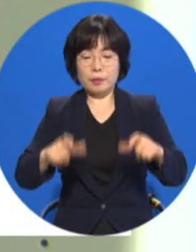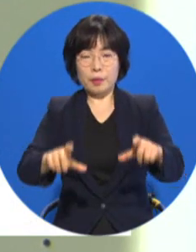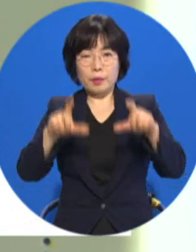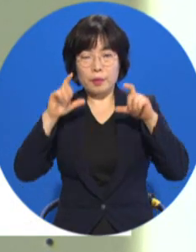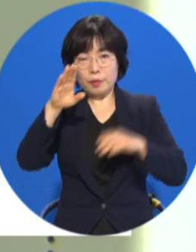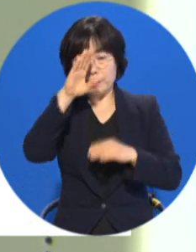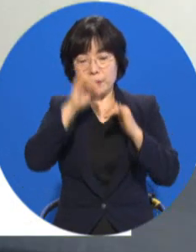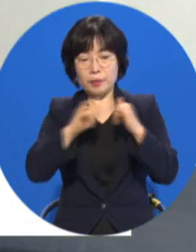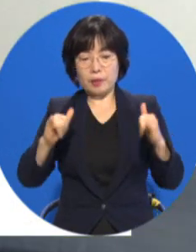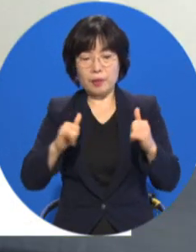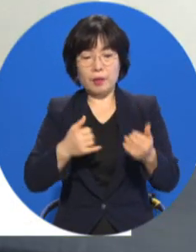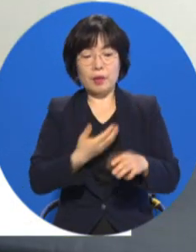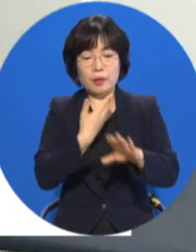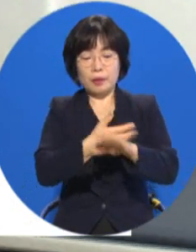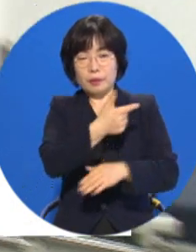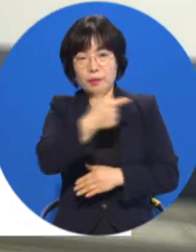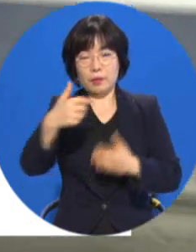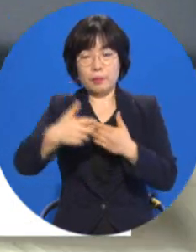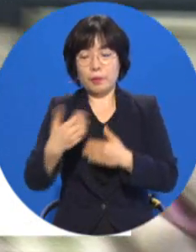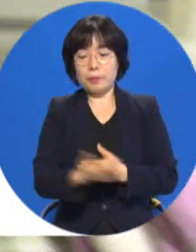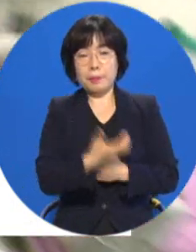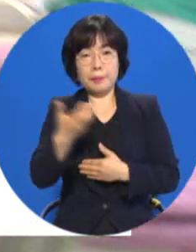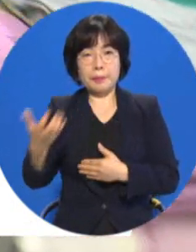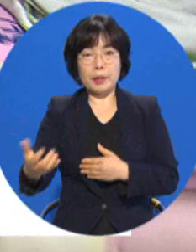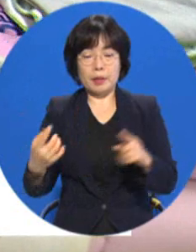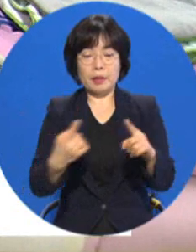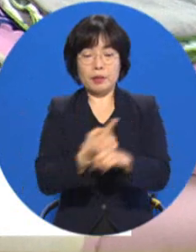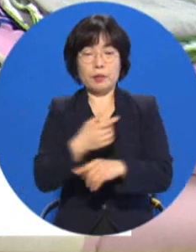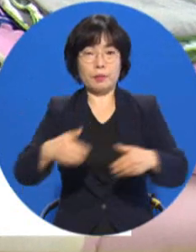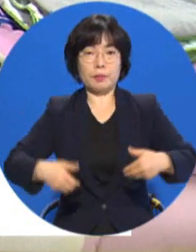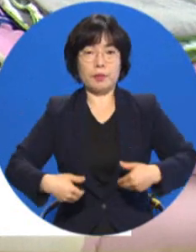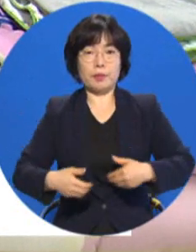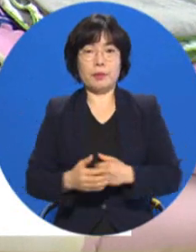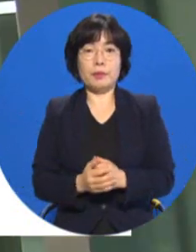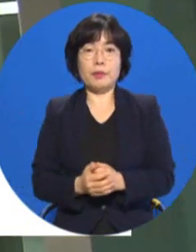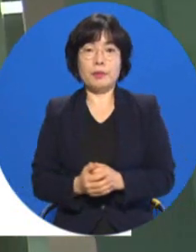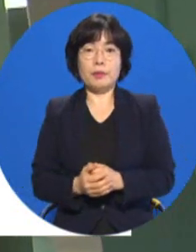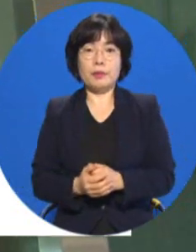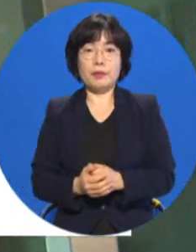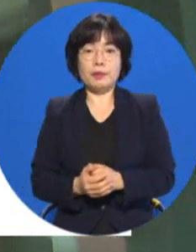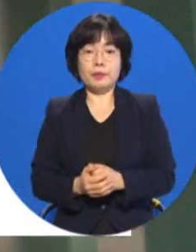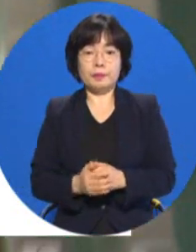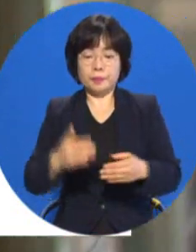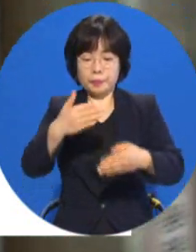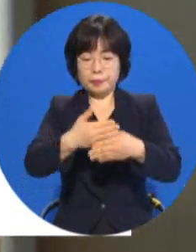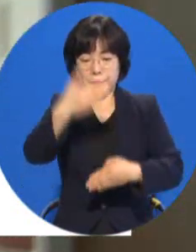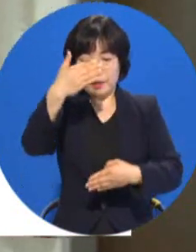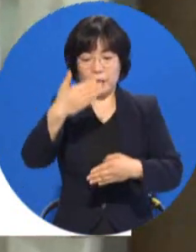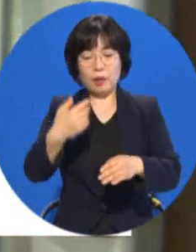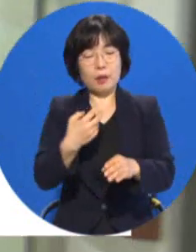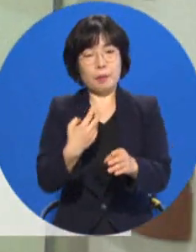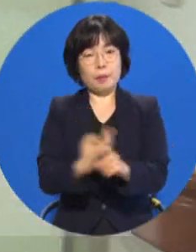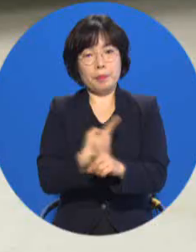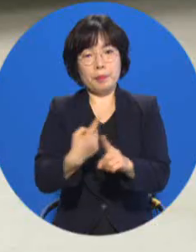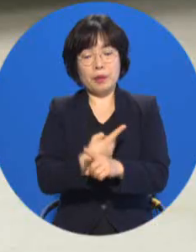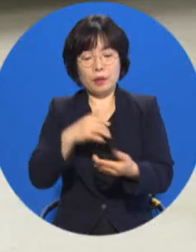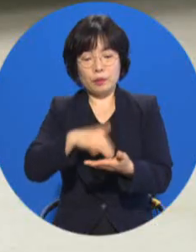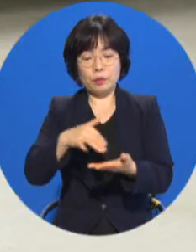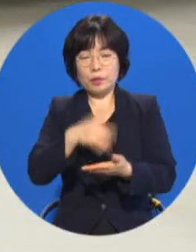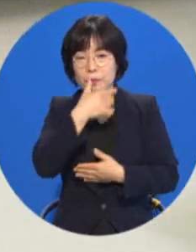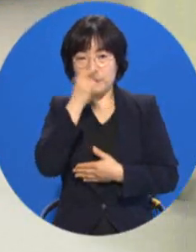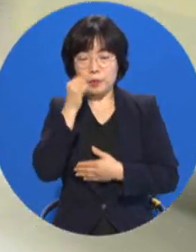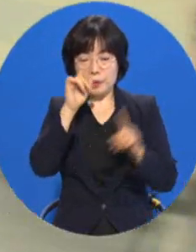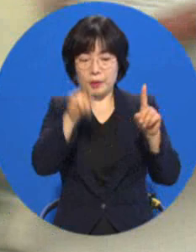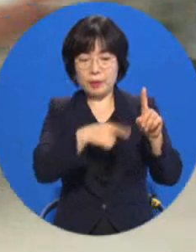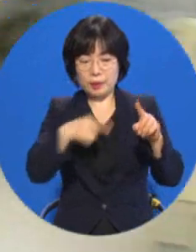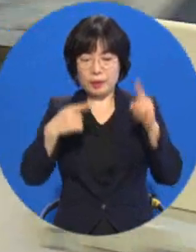환자는 전문의가 있는 인근 대형병원으로 이송돼 치료를 받아야 하는 상황입니다. 음압병실 수도 충분하지 않습니다. 1인